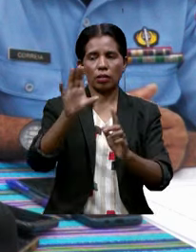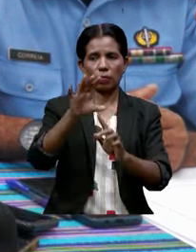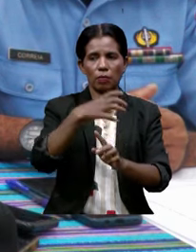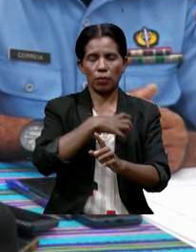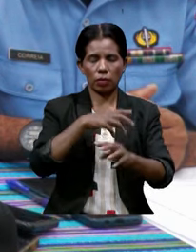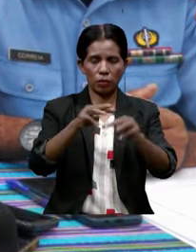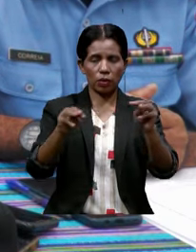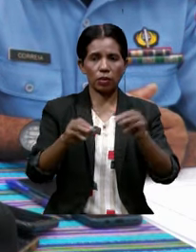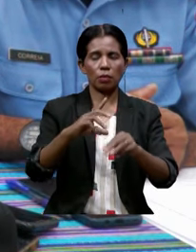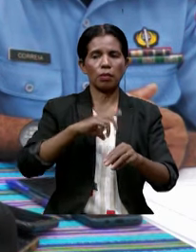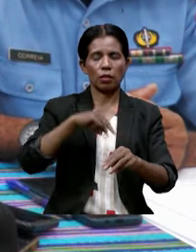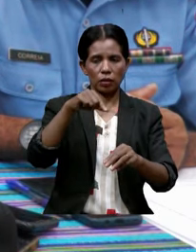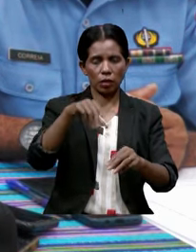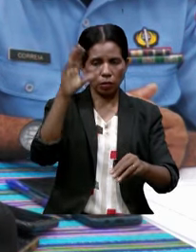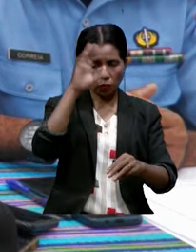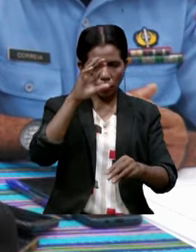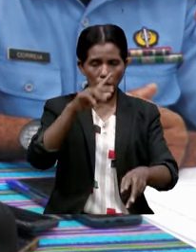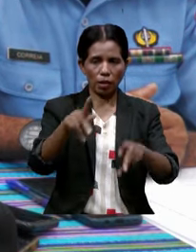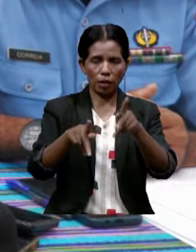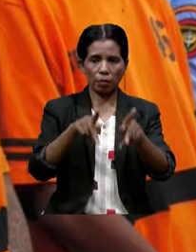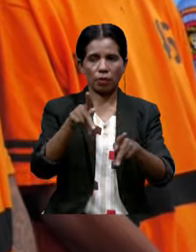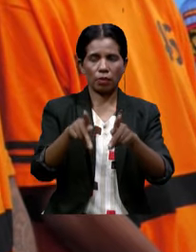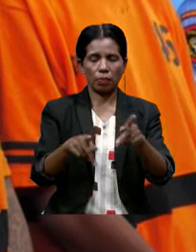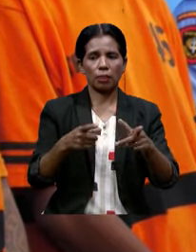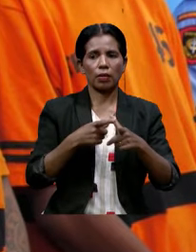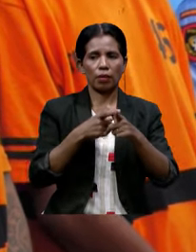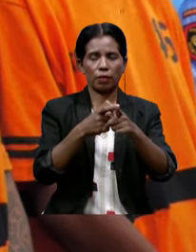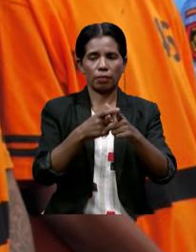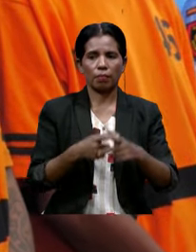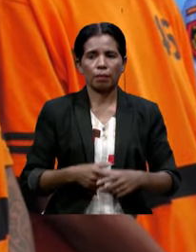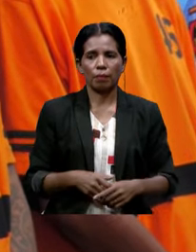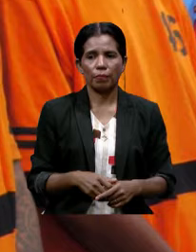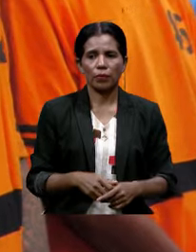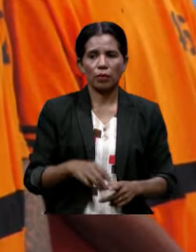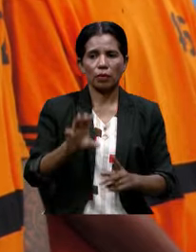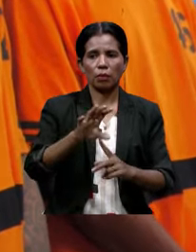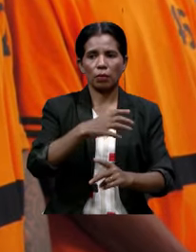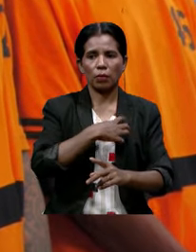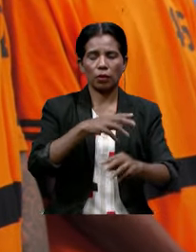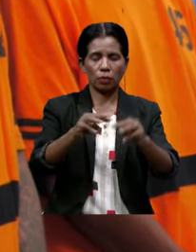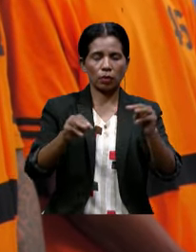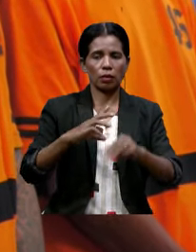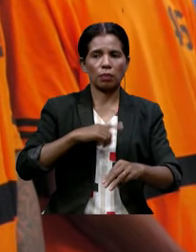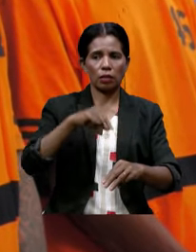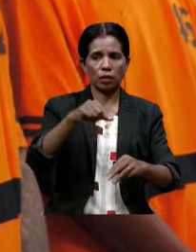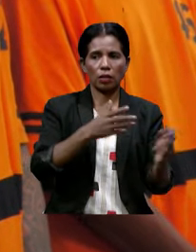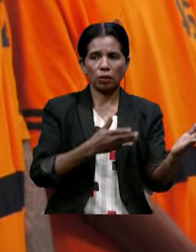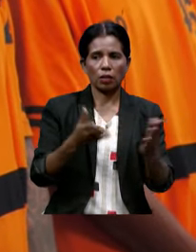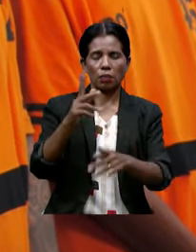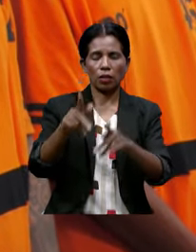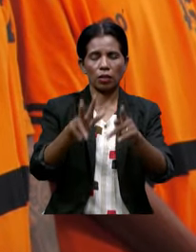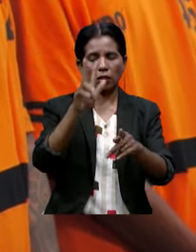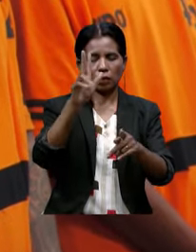Iksa buka tuir ona suspeitu na bema halai. Komando Pentel Munisipi Iksa Loriona Sidadaung na intolu